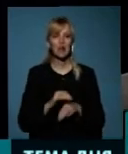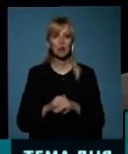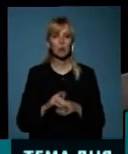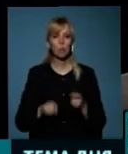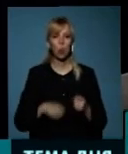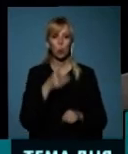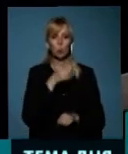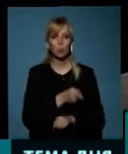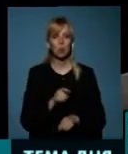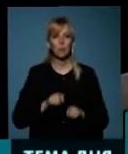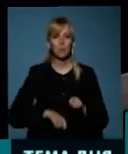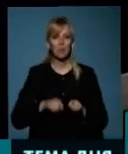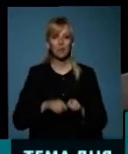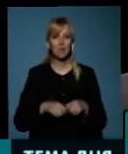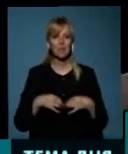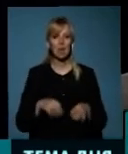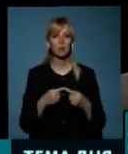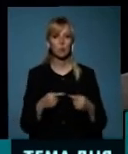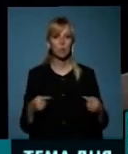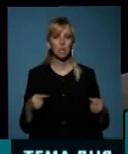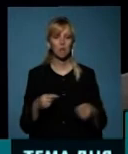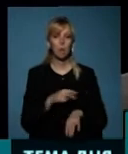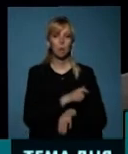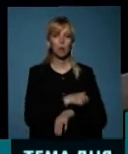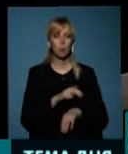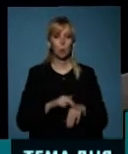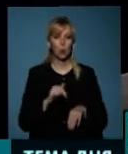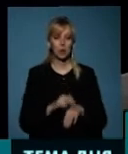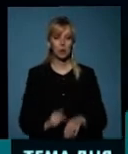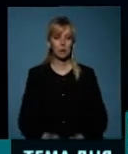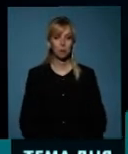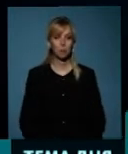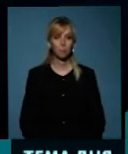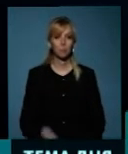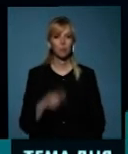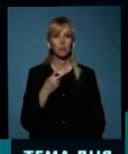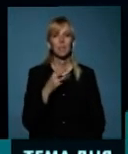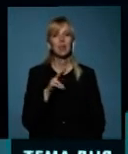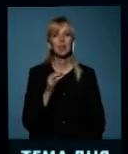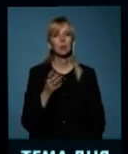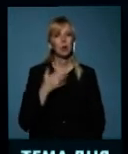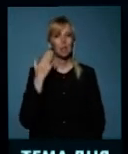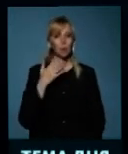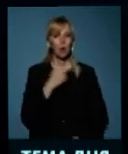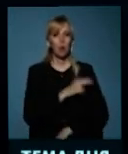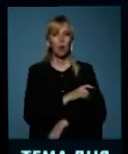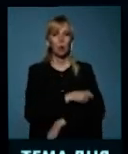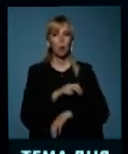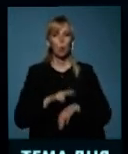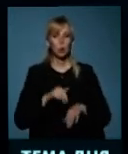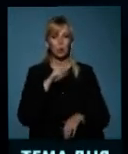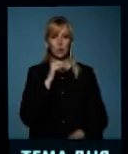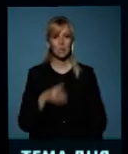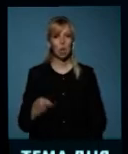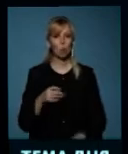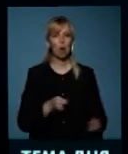при перевірці транспортних засобів патрульними поліцейськими. З 23 липня на Буковині патрульні поліції